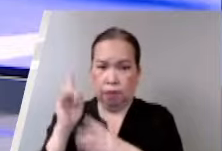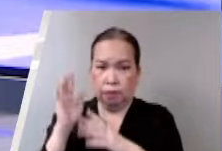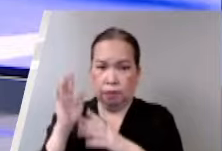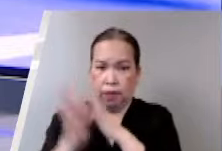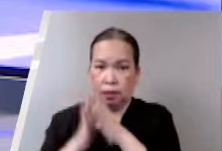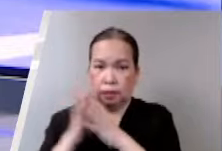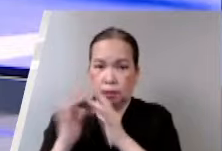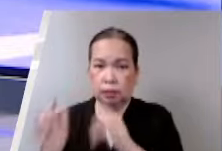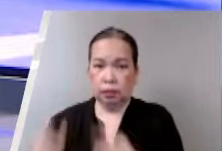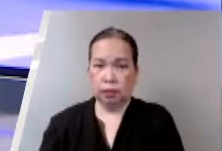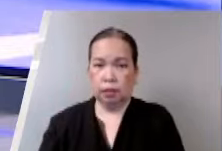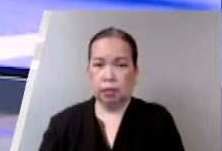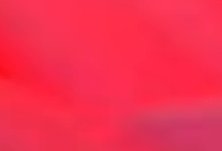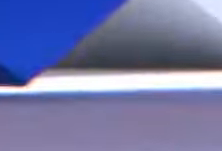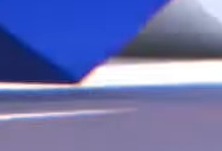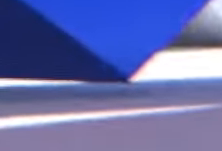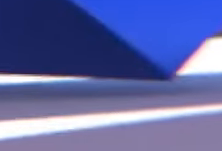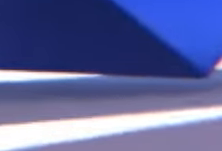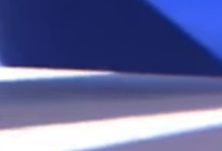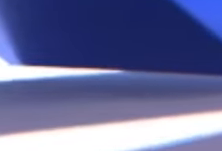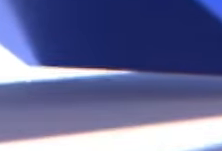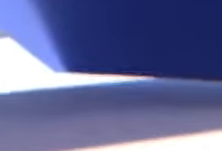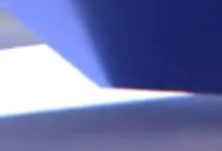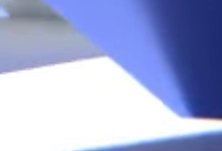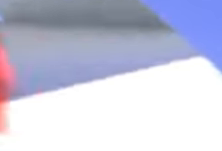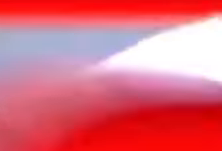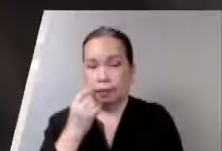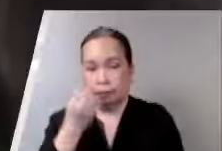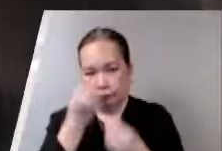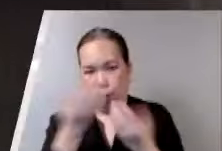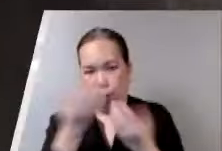kondisyon. Makichika kay Orby Carampel.